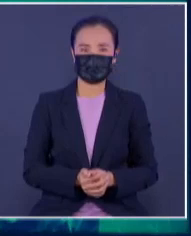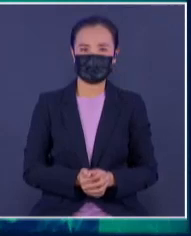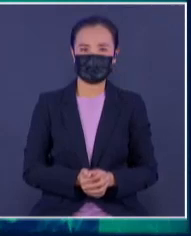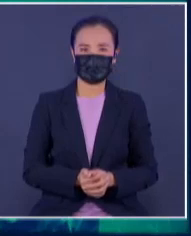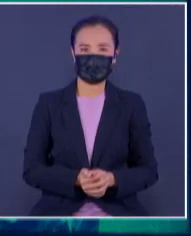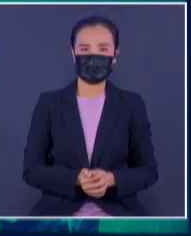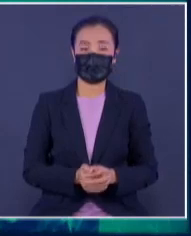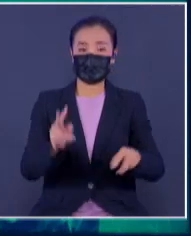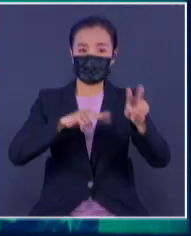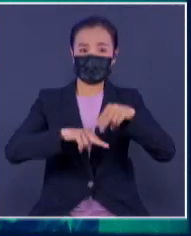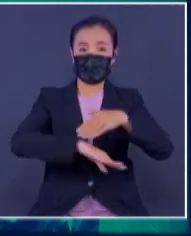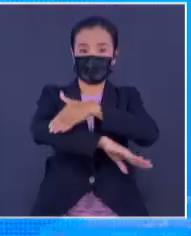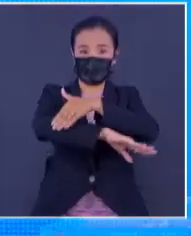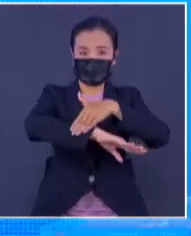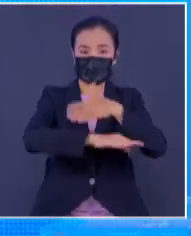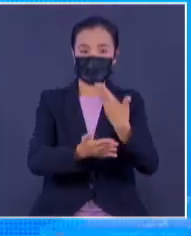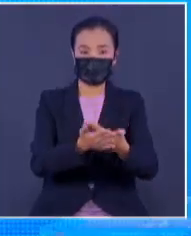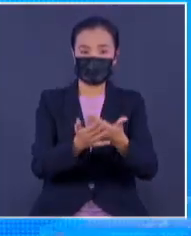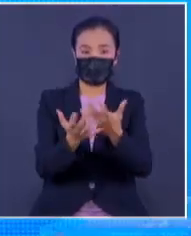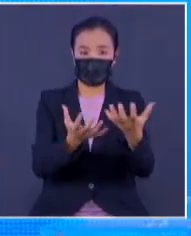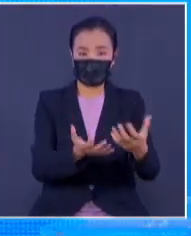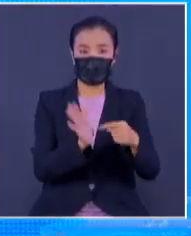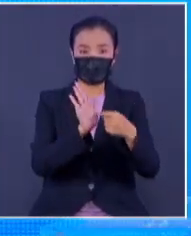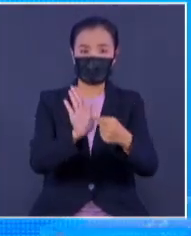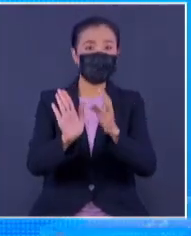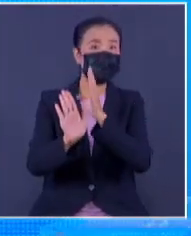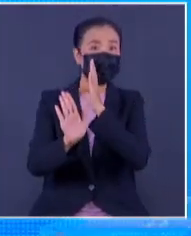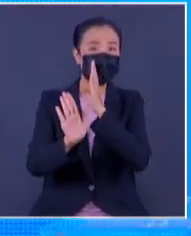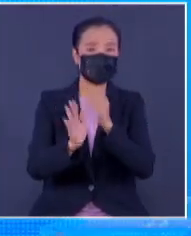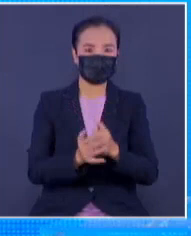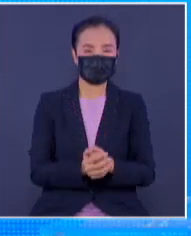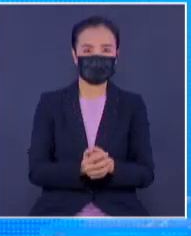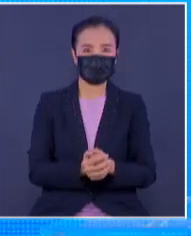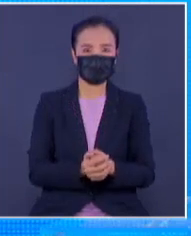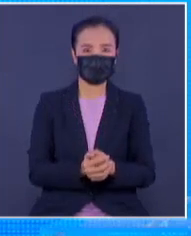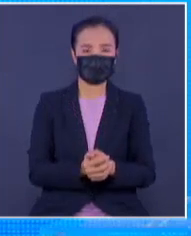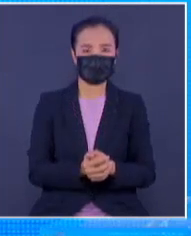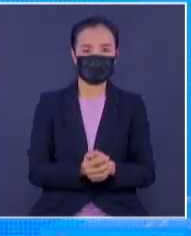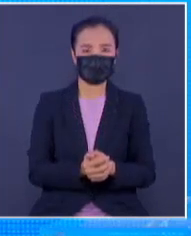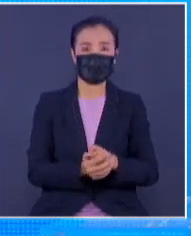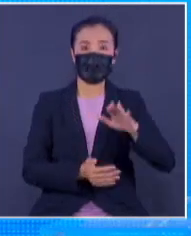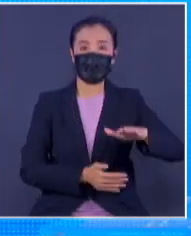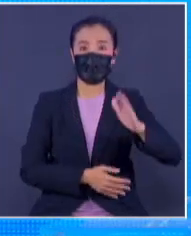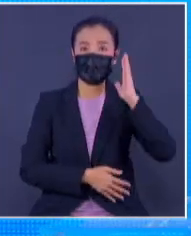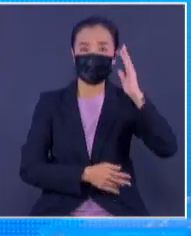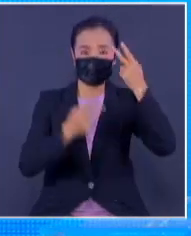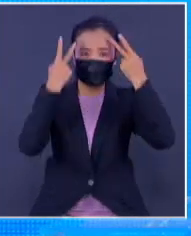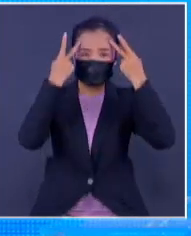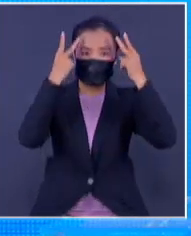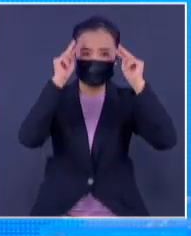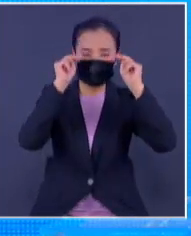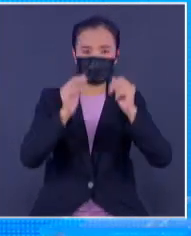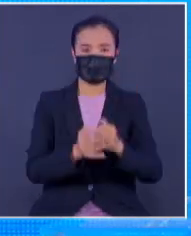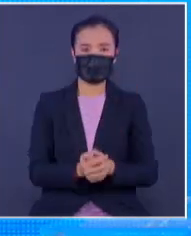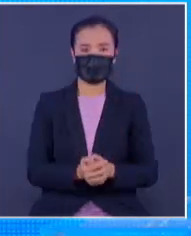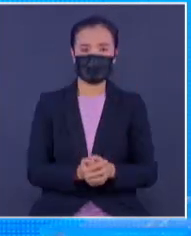เรื่องของการตรวจสอบบัญชีหนี้สินทรัพย์สินนะครับเป็นการยื่นเป็นเท็จของบิ๊กติ๊กนะครับหรือว่าน้องชายท่านนายกรัฐมนตรีครับพลเอกประชา